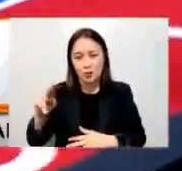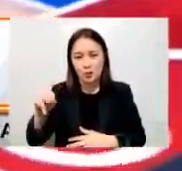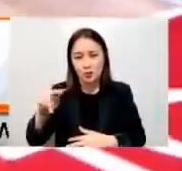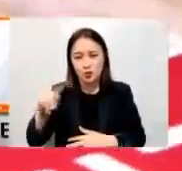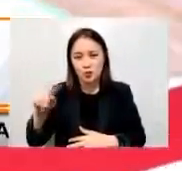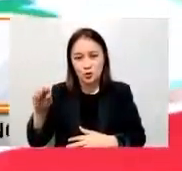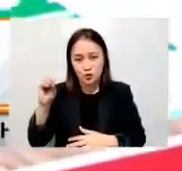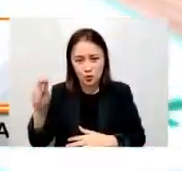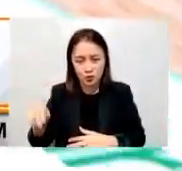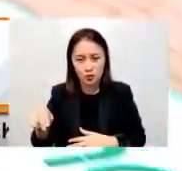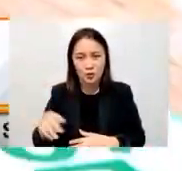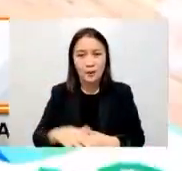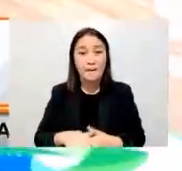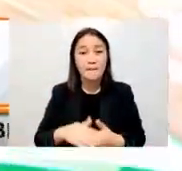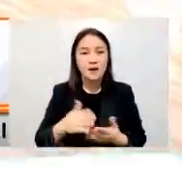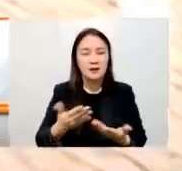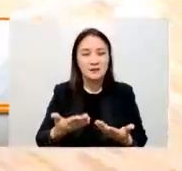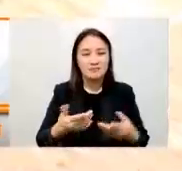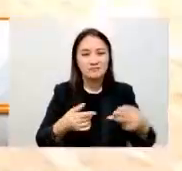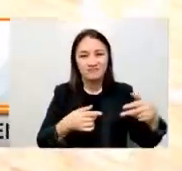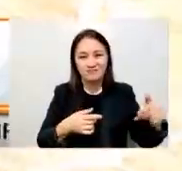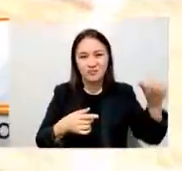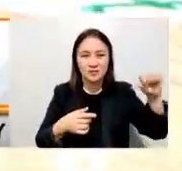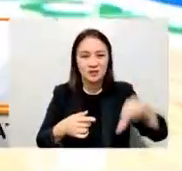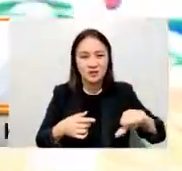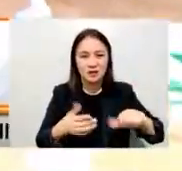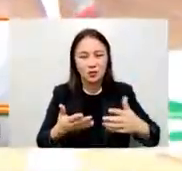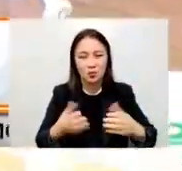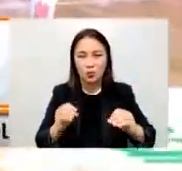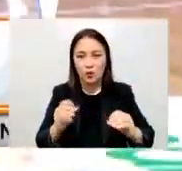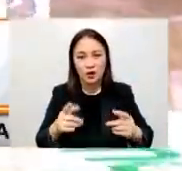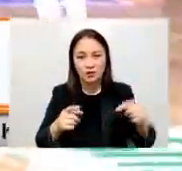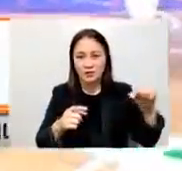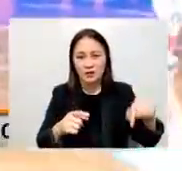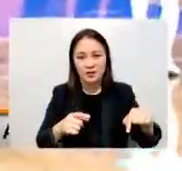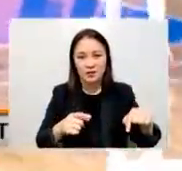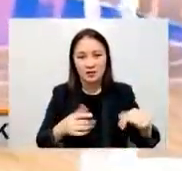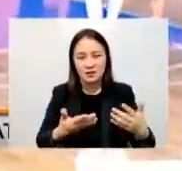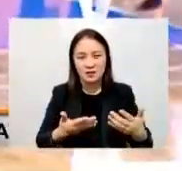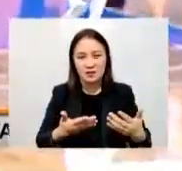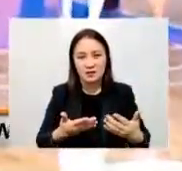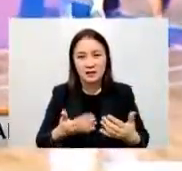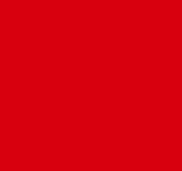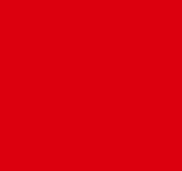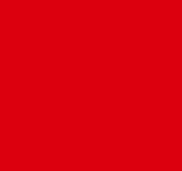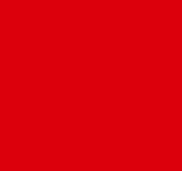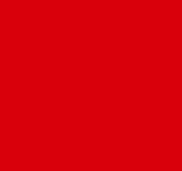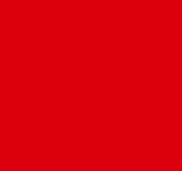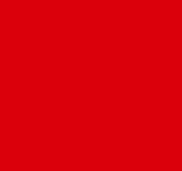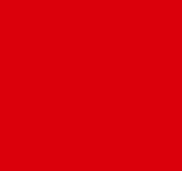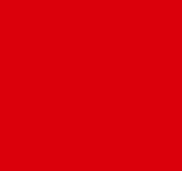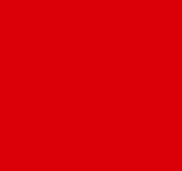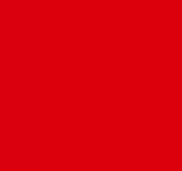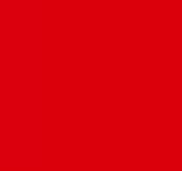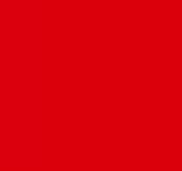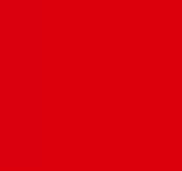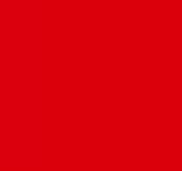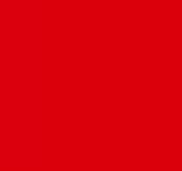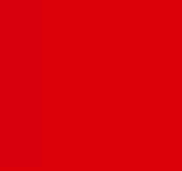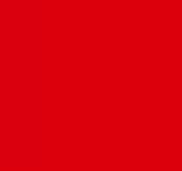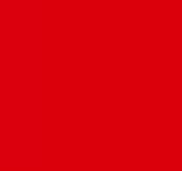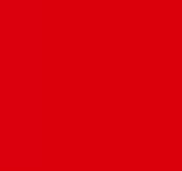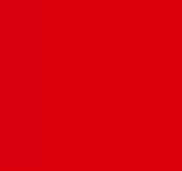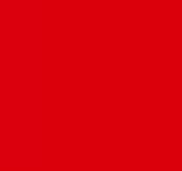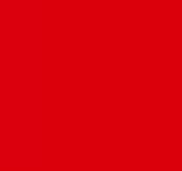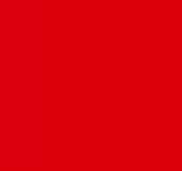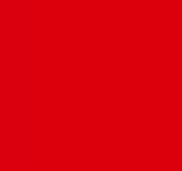kanilang two-game losing streak. Habang wala pa rin panalo ang Bossing sa kanilang huling siyam na laro. Mga kapatid, Julius Babaw